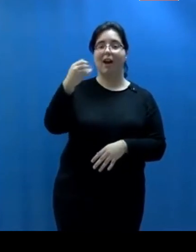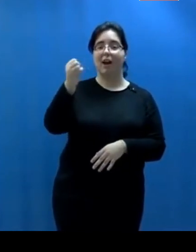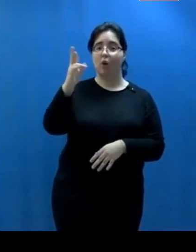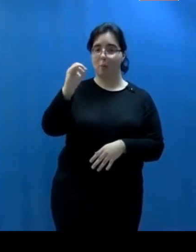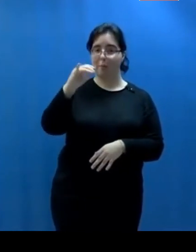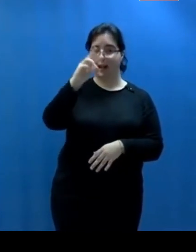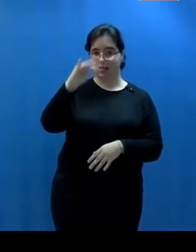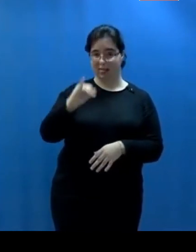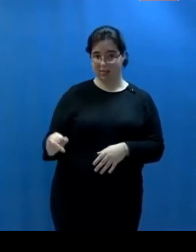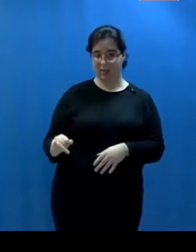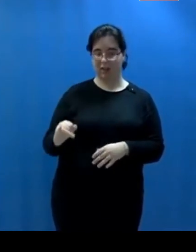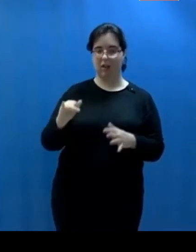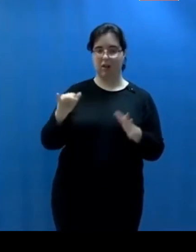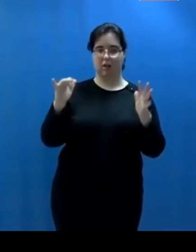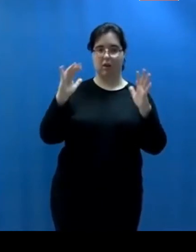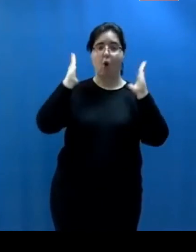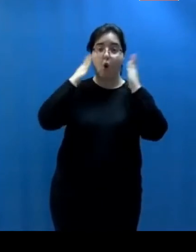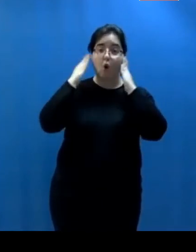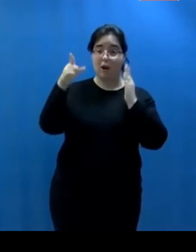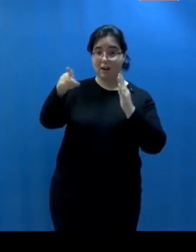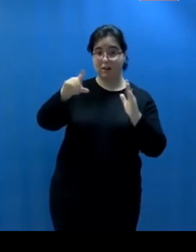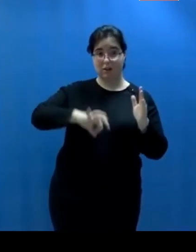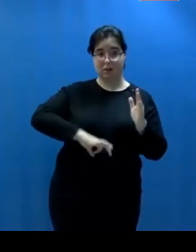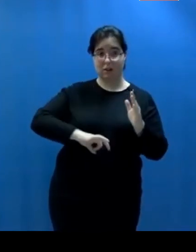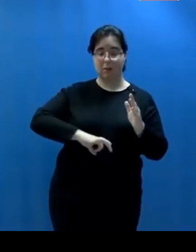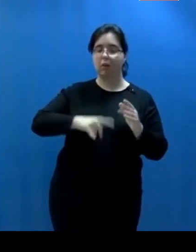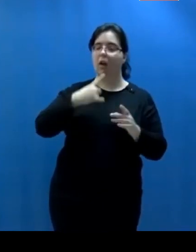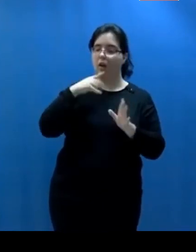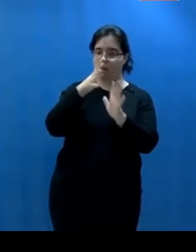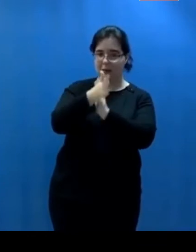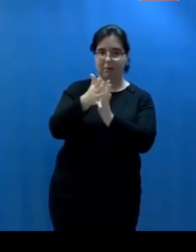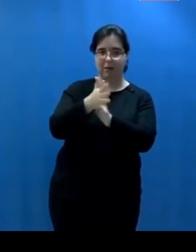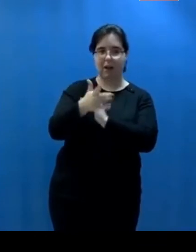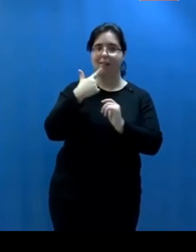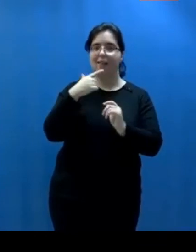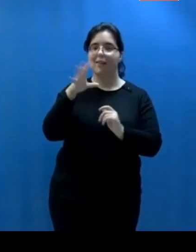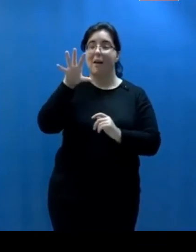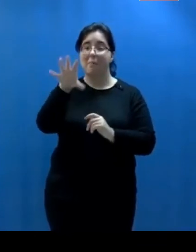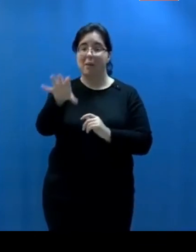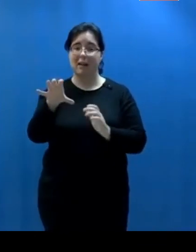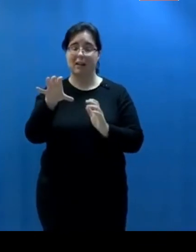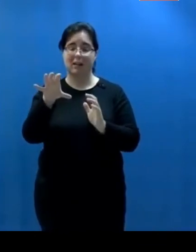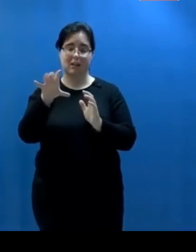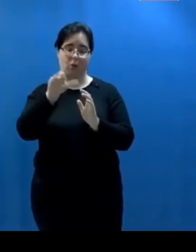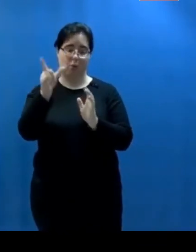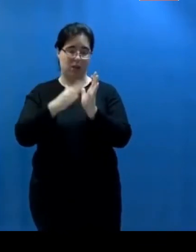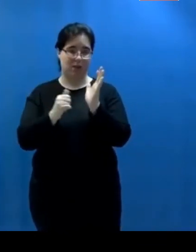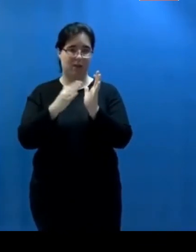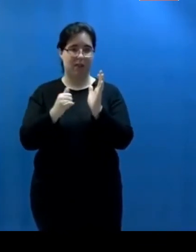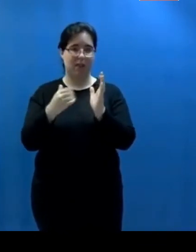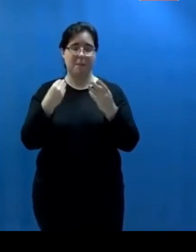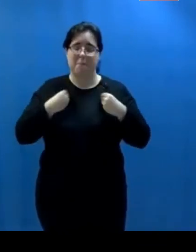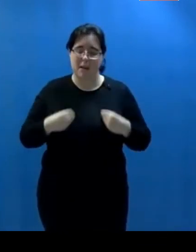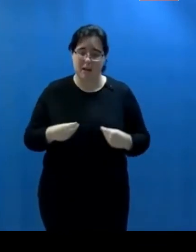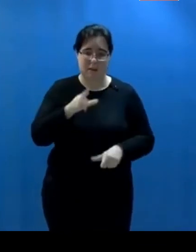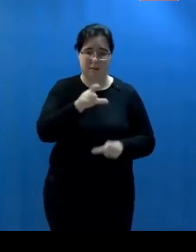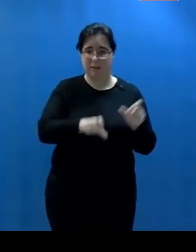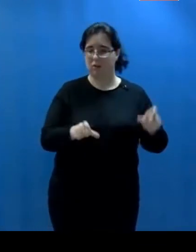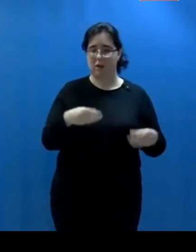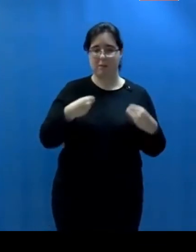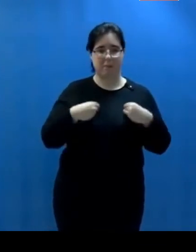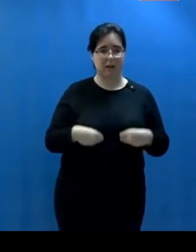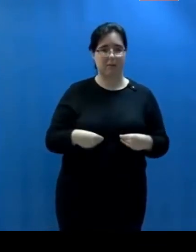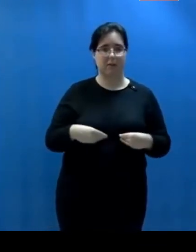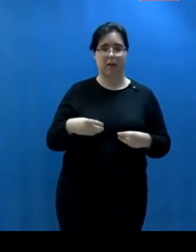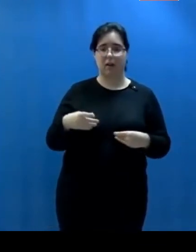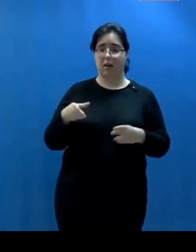Congrés de Diputats ho explicava. És que, mire, la bancada del Partit Popular de la Comunitat Valenciana i són els mateixos. És que són els mateixos. És que anar en